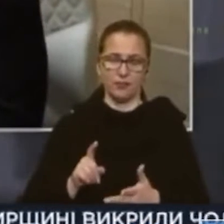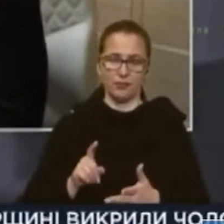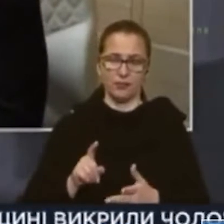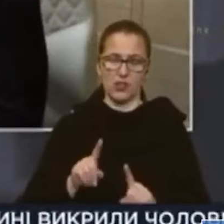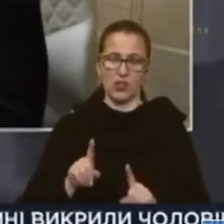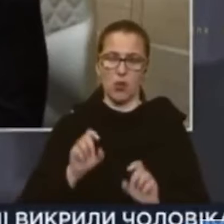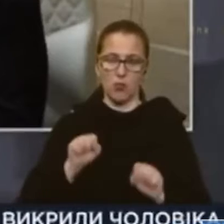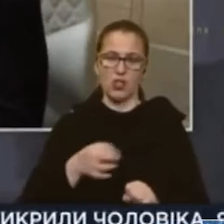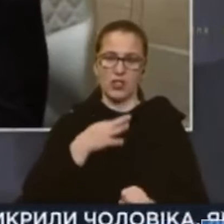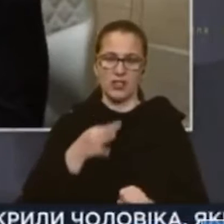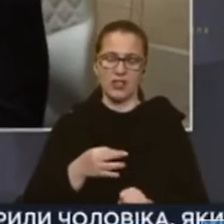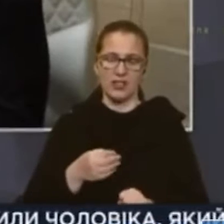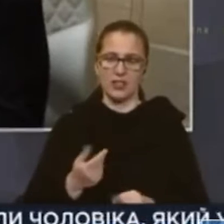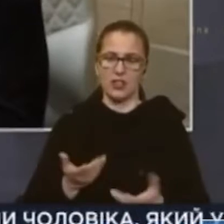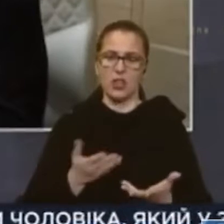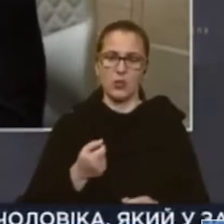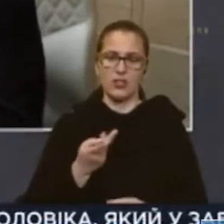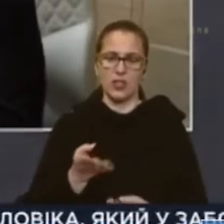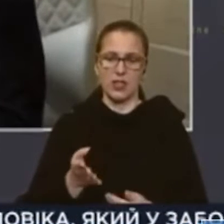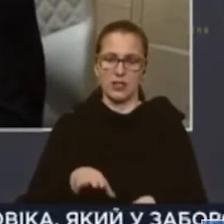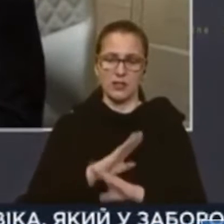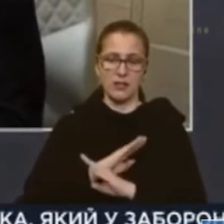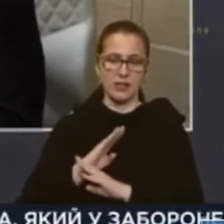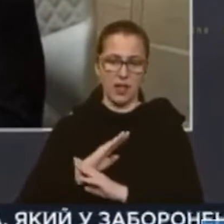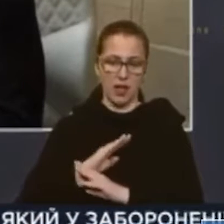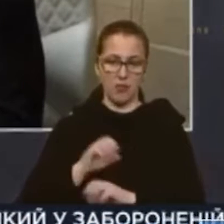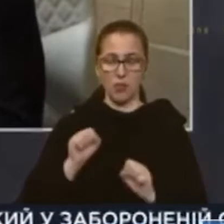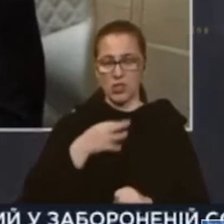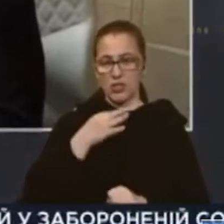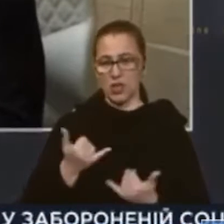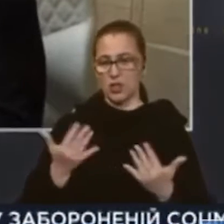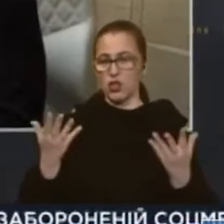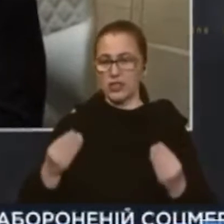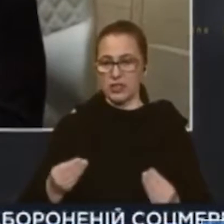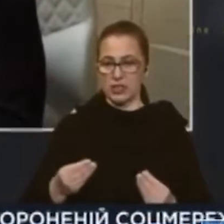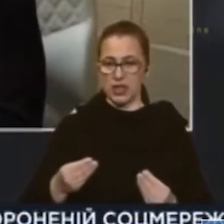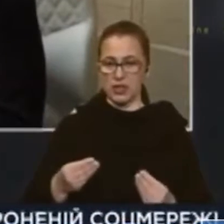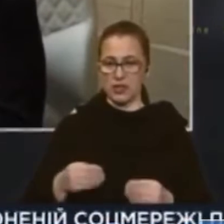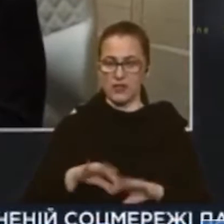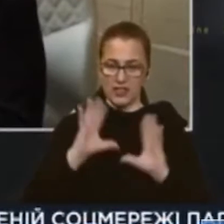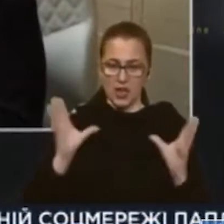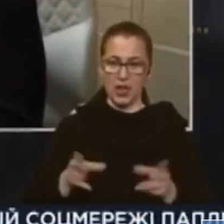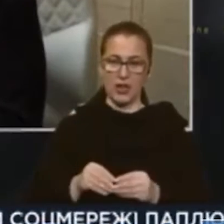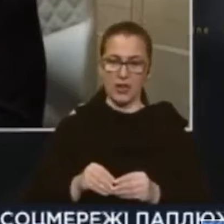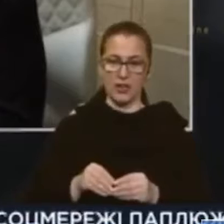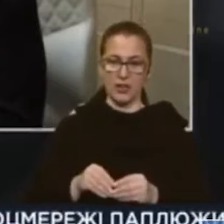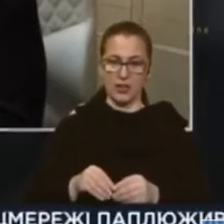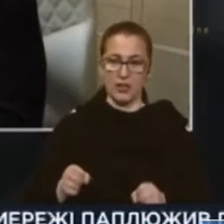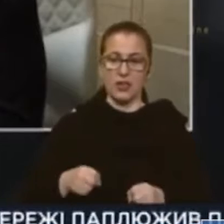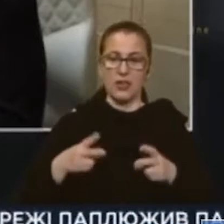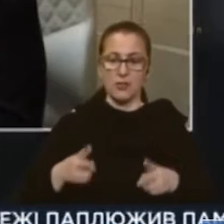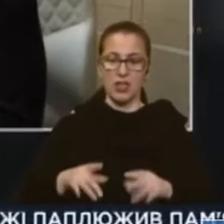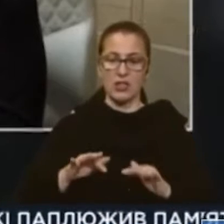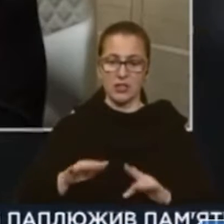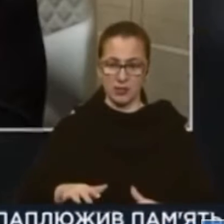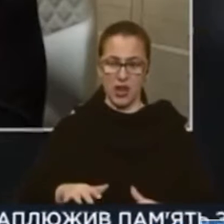можна буде сказати про певну кількість загиблих, яка є. Можу сказати, що на сьогоднішній день взагалі